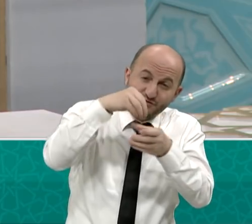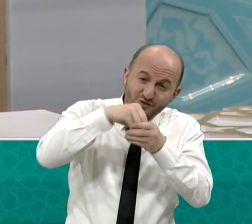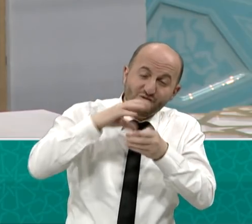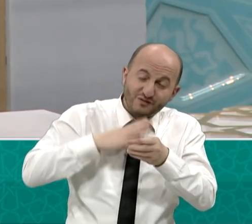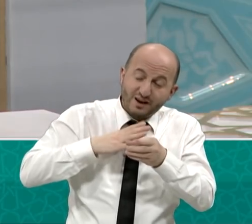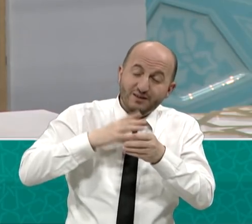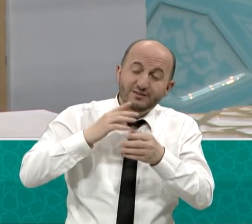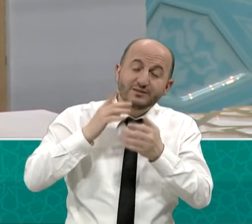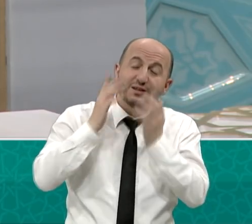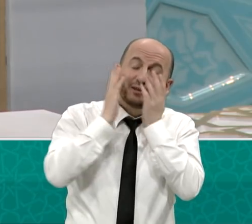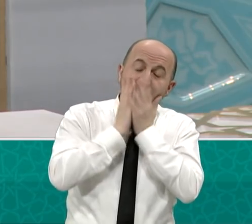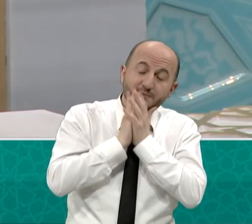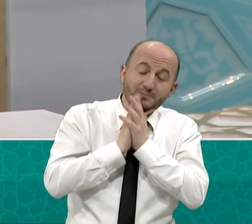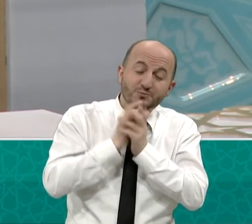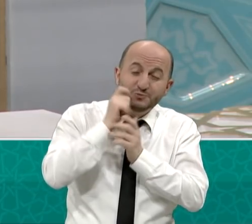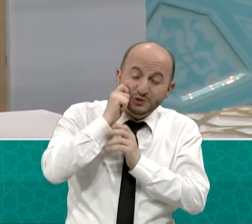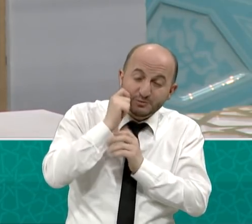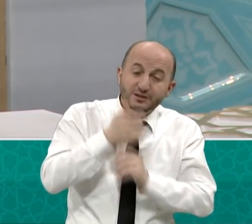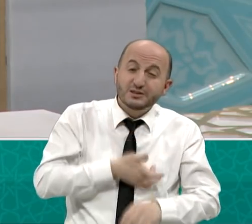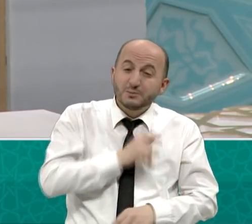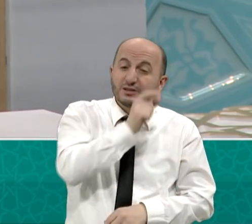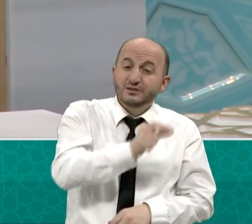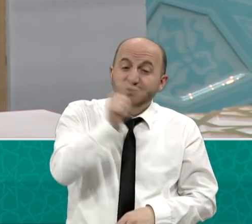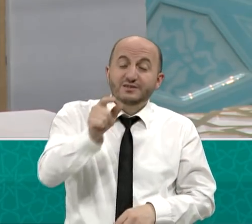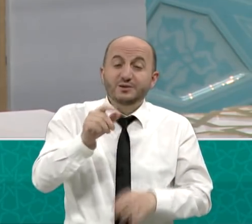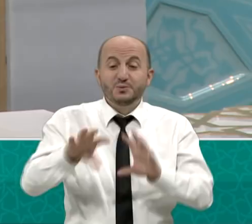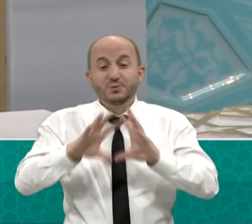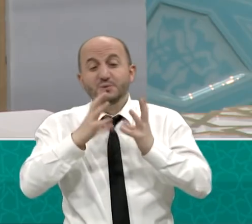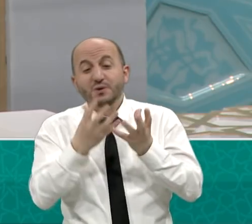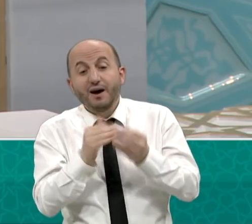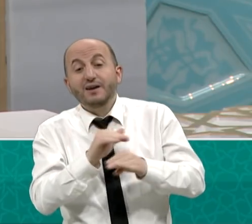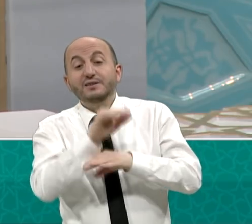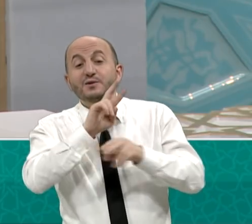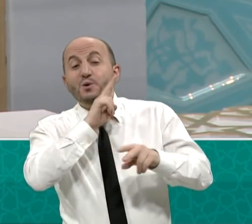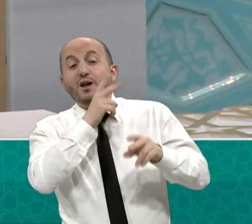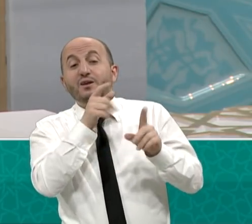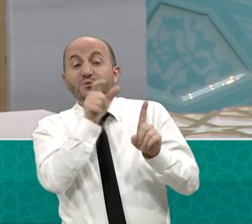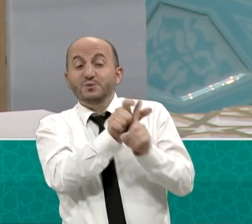Rabbi iman eden müminleri dünyada günahlardan koru diye dua ediyorlar.